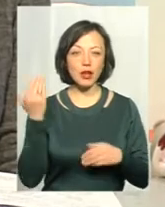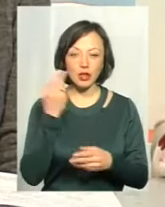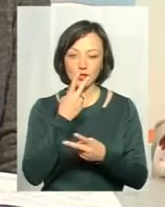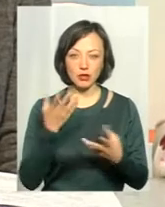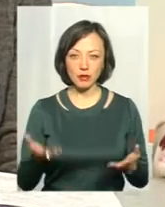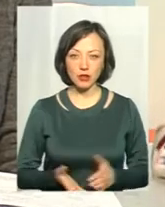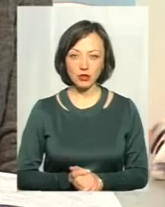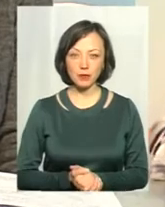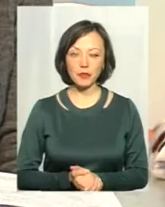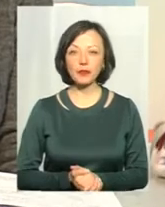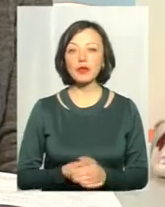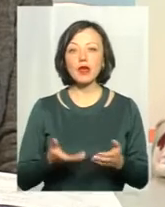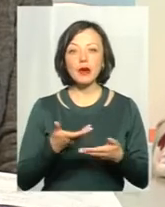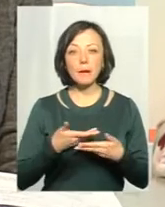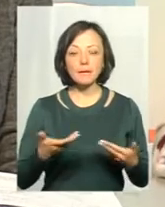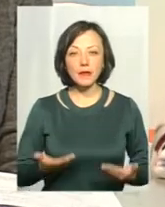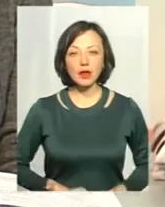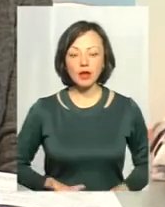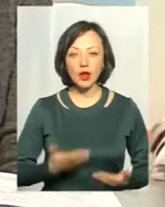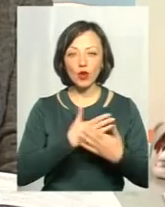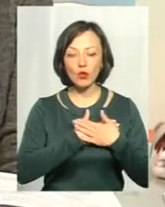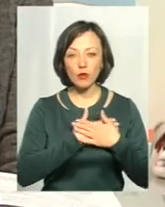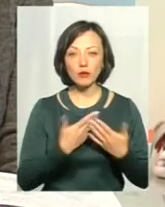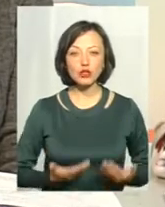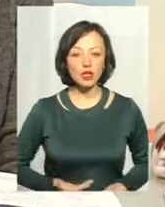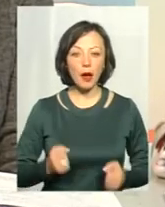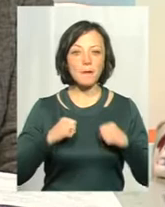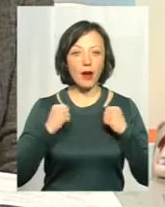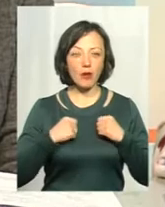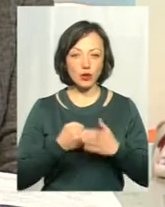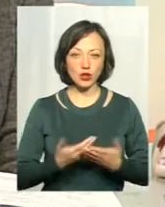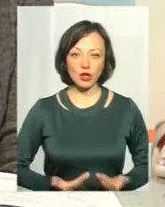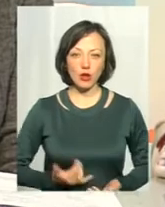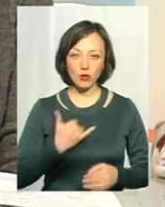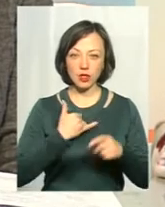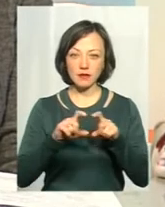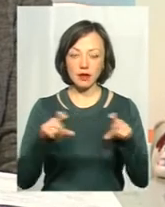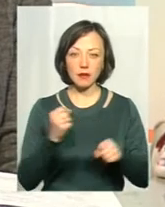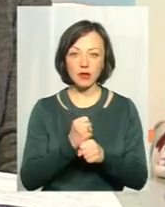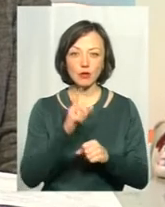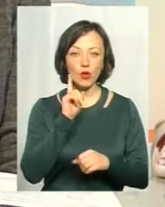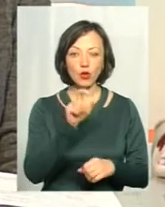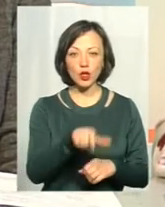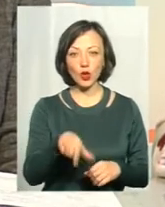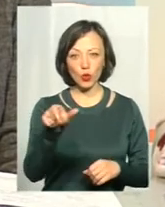не бачили. Ми любимо життя, ми прагнемо до життя. І ви знаєте, в мене в закладі працюють молоді